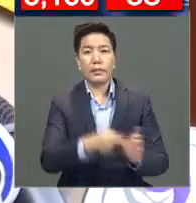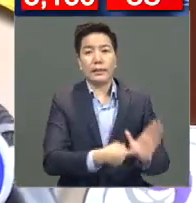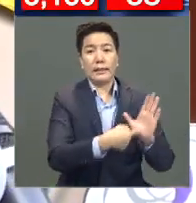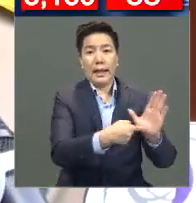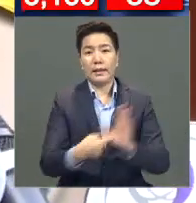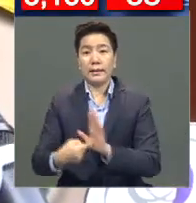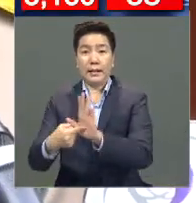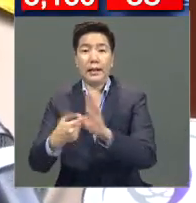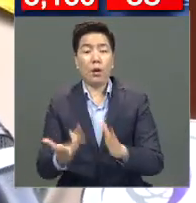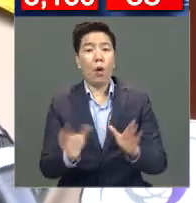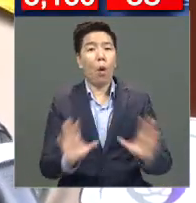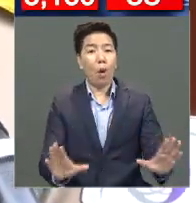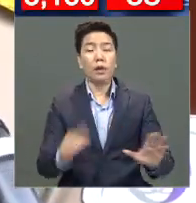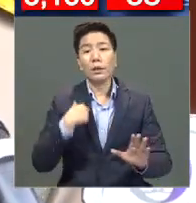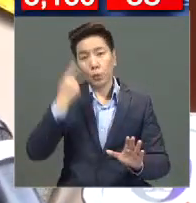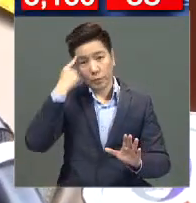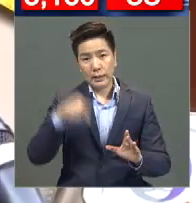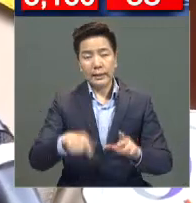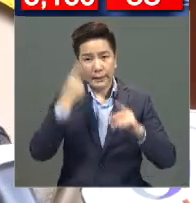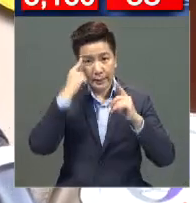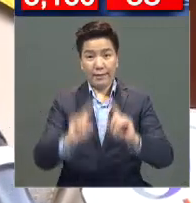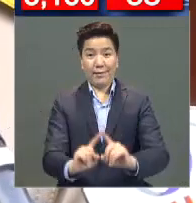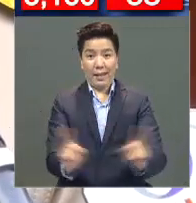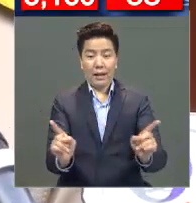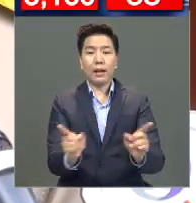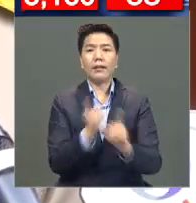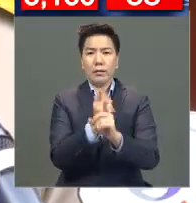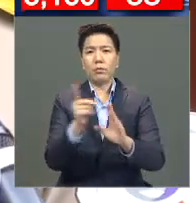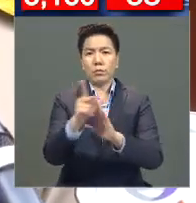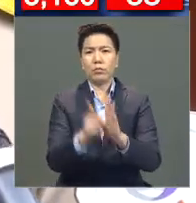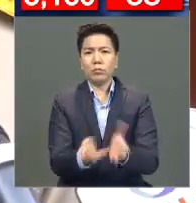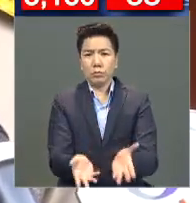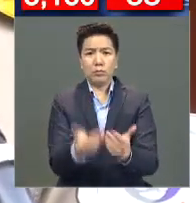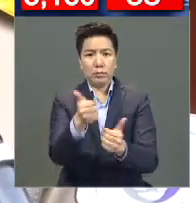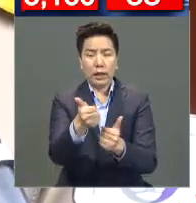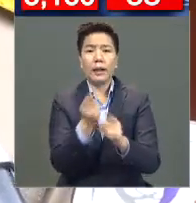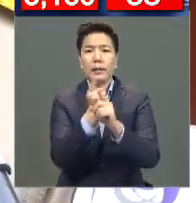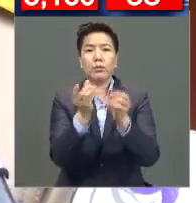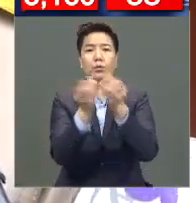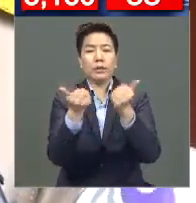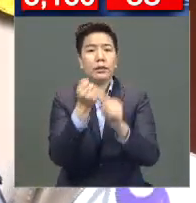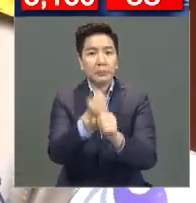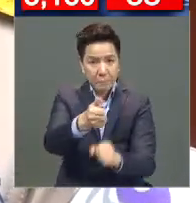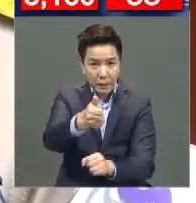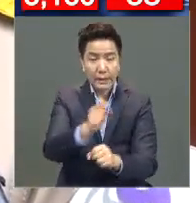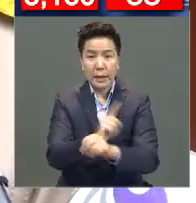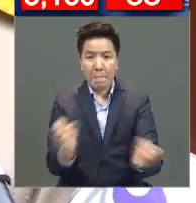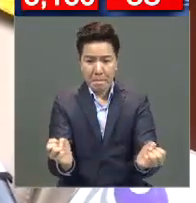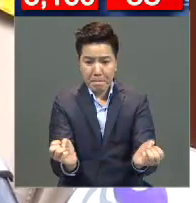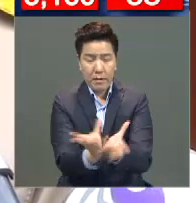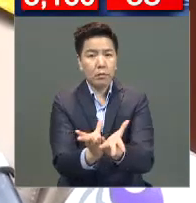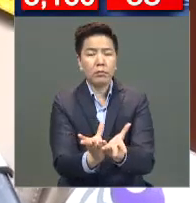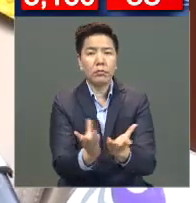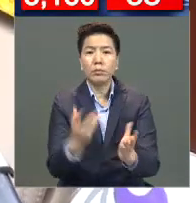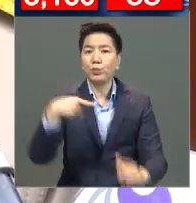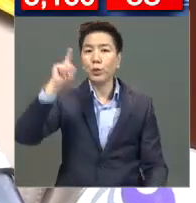างความคิดต่างนะตามกฎหมายตามรัฐธรรมนูญนะทำได้ครับแต่ว่าการปะทะกันเนี่ยไม่ได้ก่